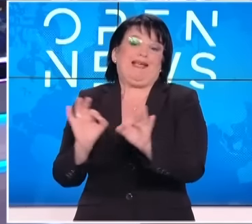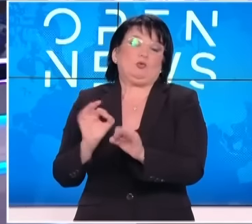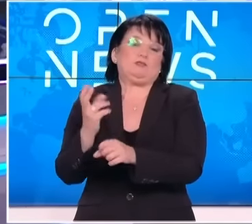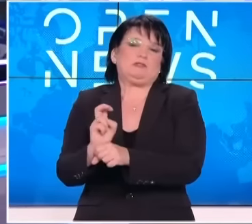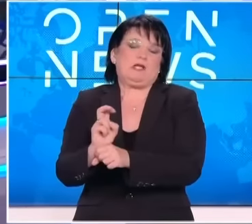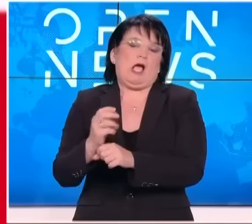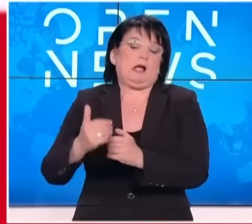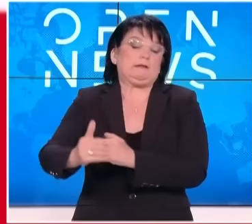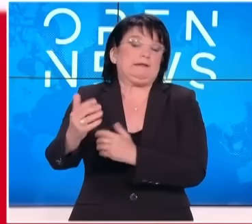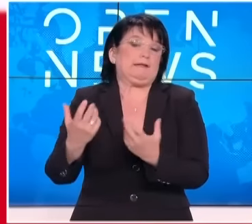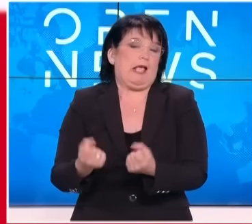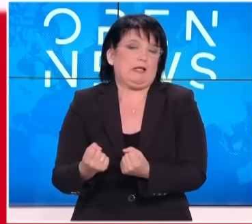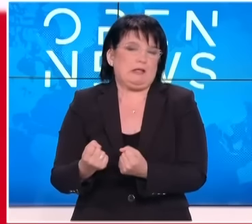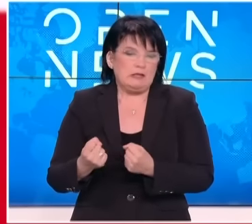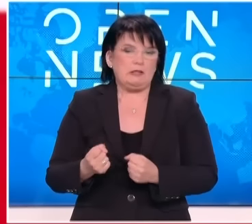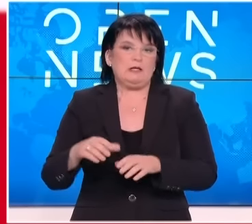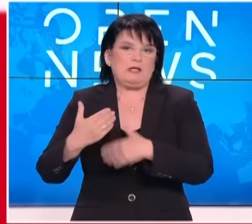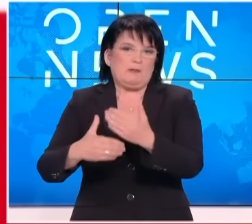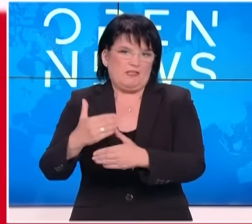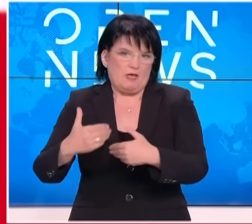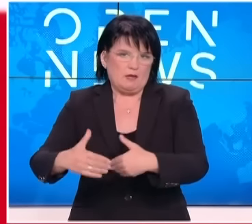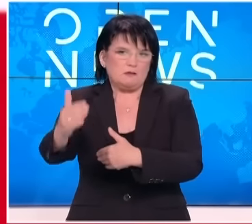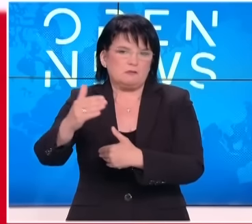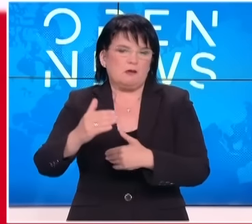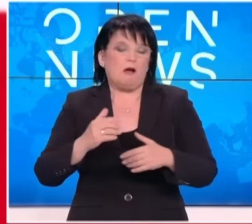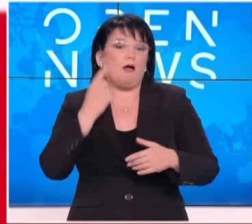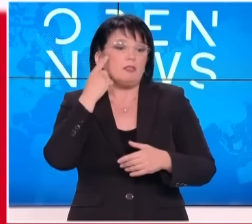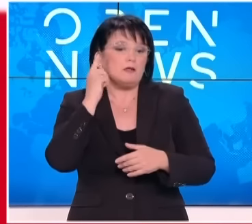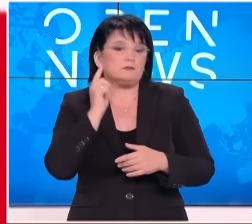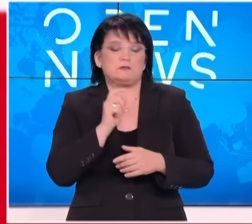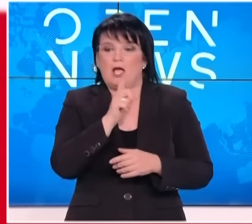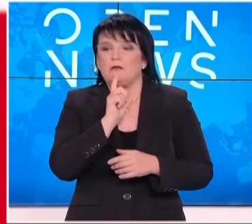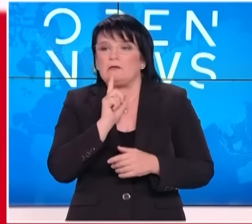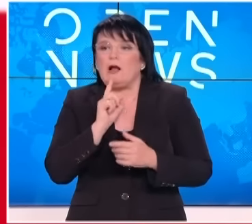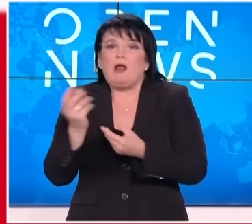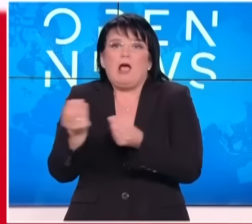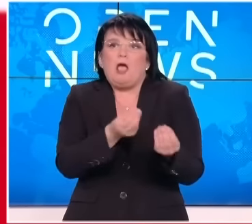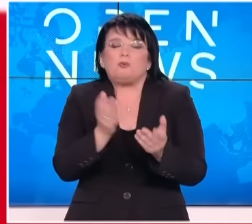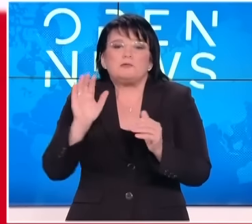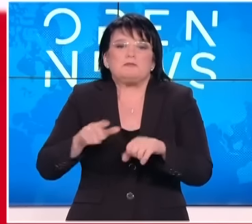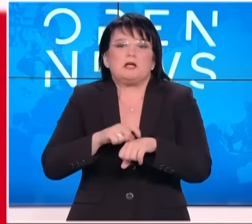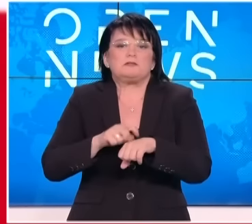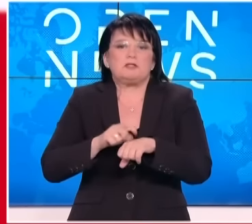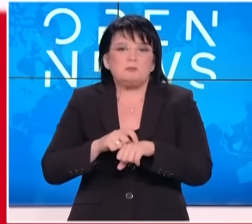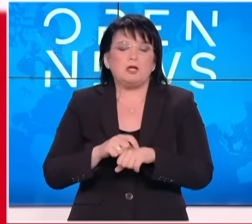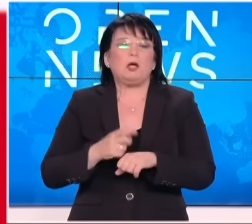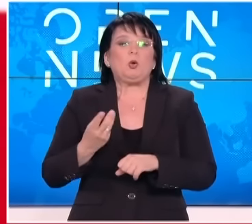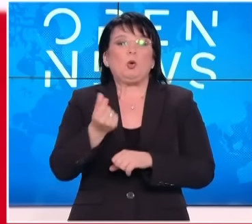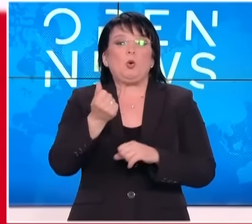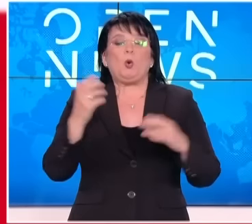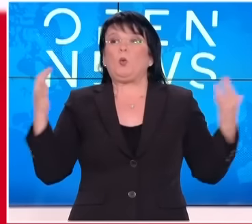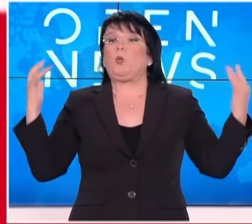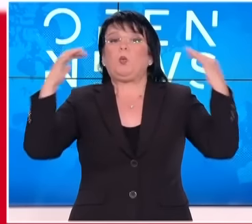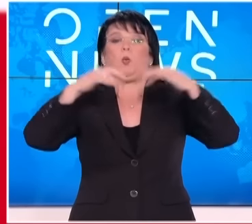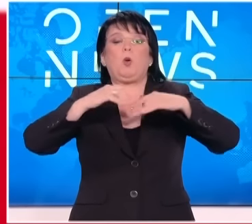πόθεν από κει και πέρα να ξεκινήσει η διαδικασία κανείς δεν μπορεί να μιλήσει γ αυτά έδωσε μερικά νούμερα σε μια συγκέντρωση σε μια